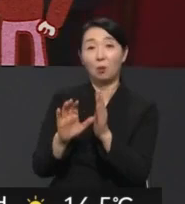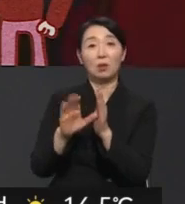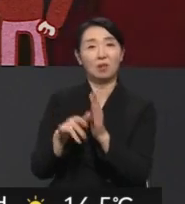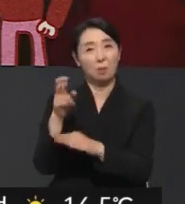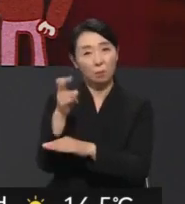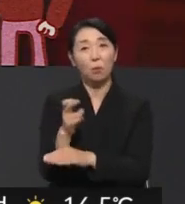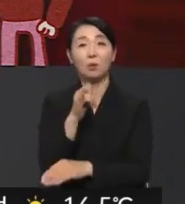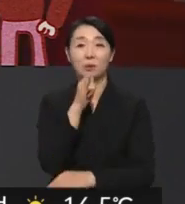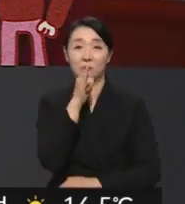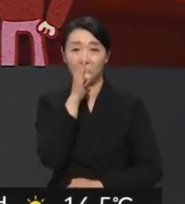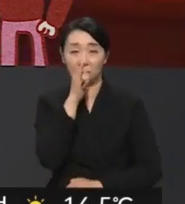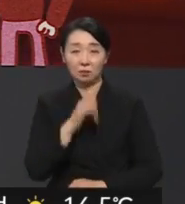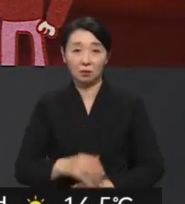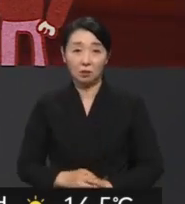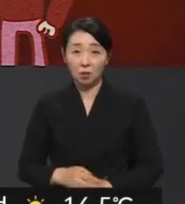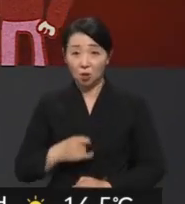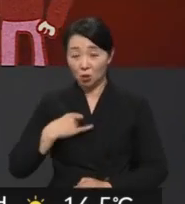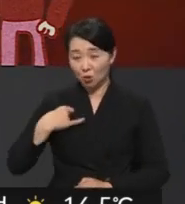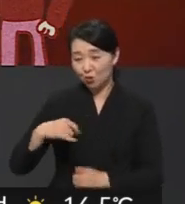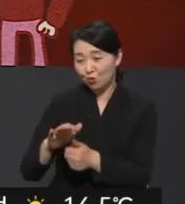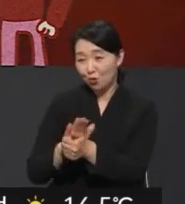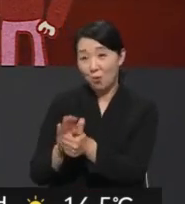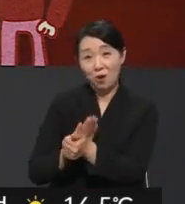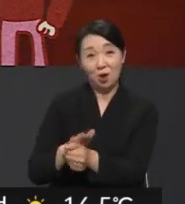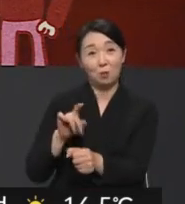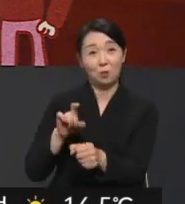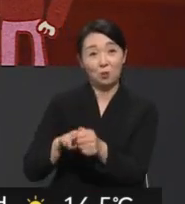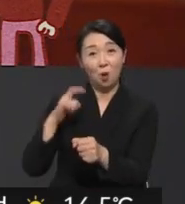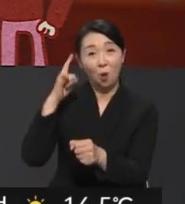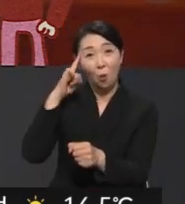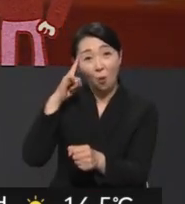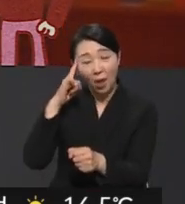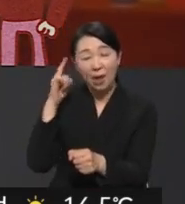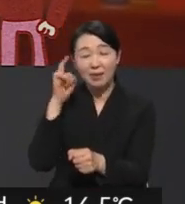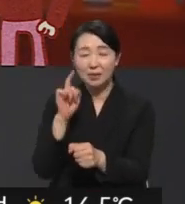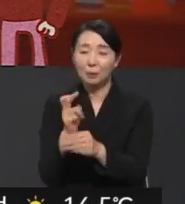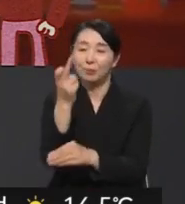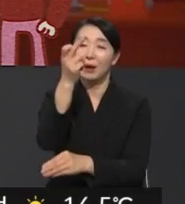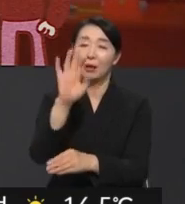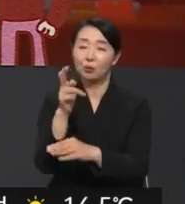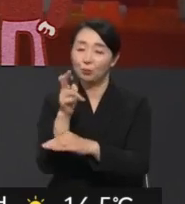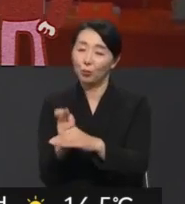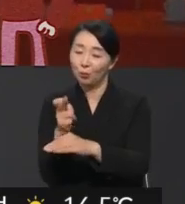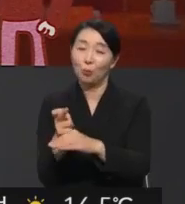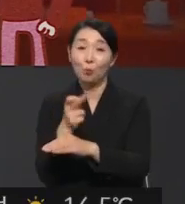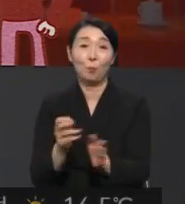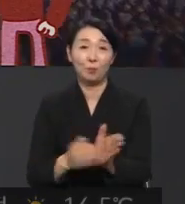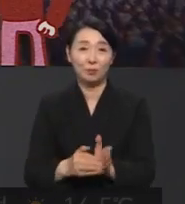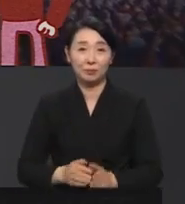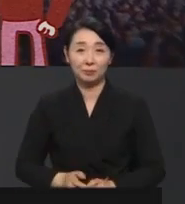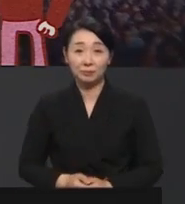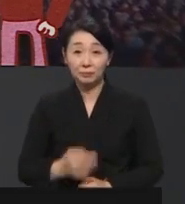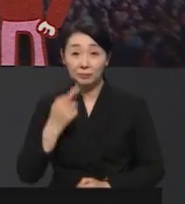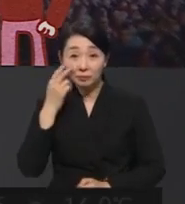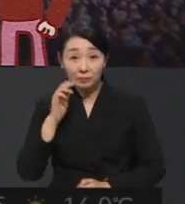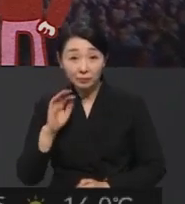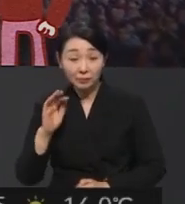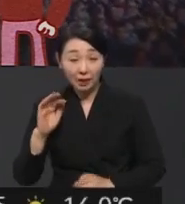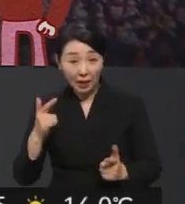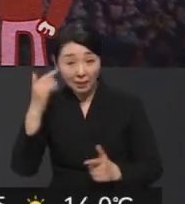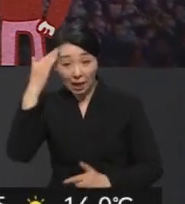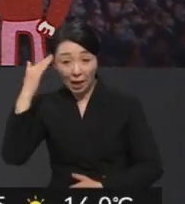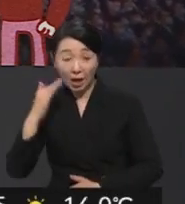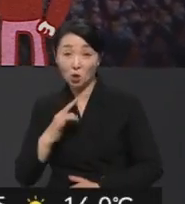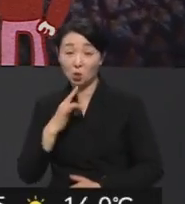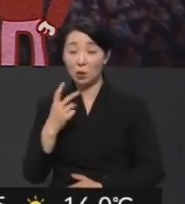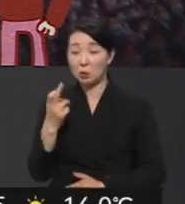벌어졌다는 점입니다. 다만 중국을 배려해서 도발 수위는 포사격으로 조절했다는 분석 나옵니다. 미국이 아닌 우리나라만